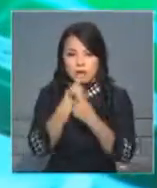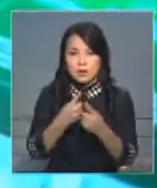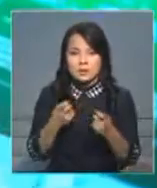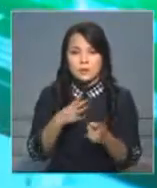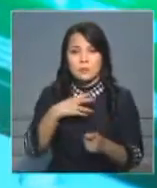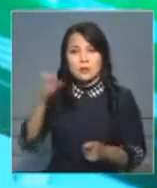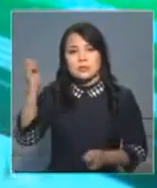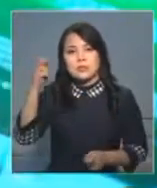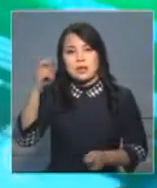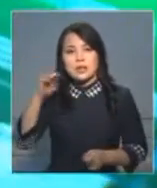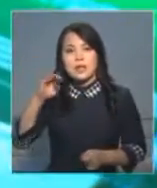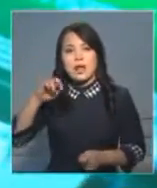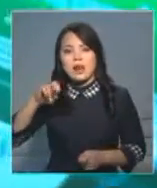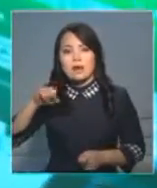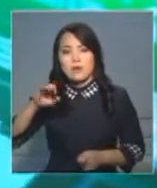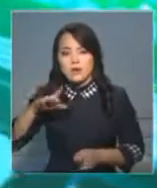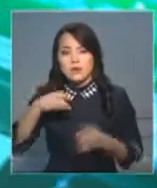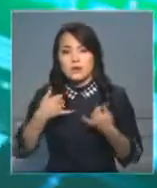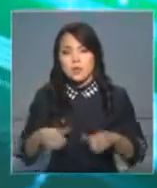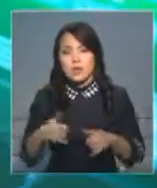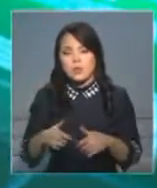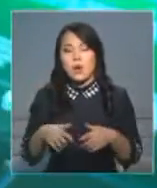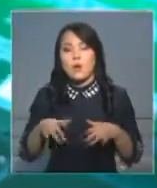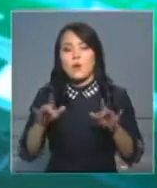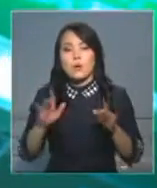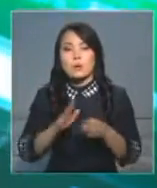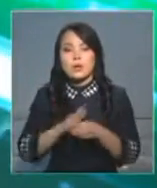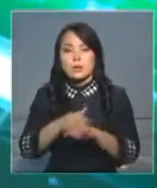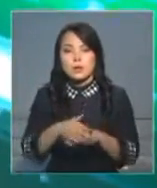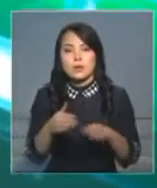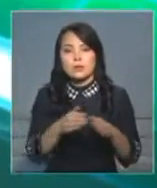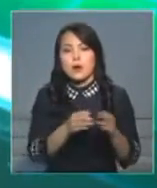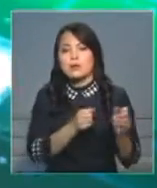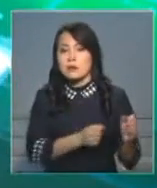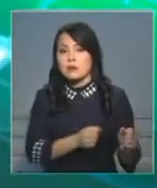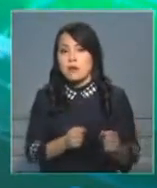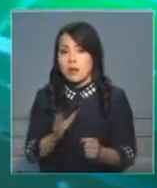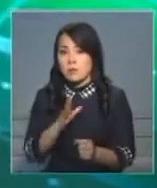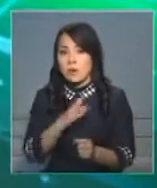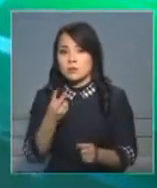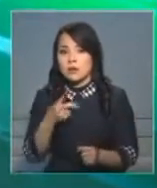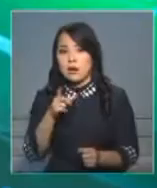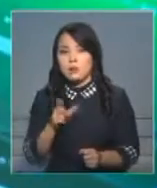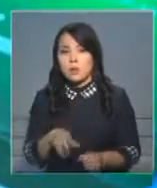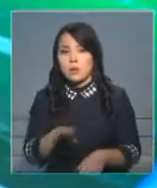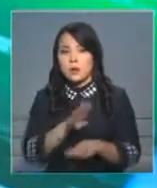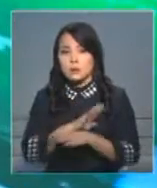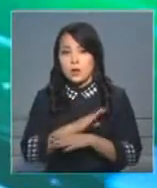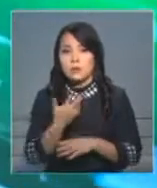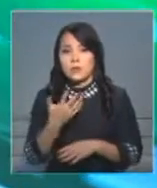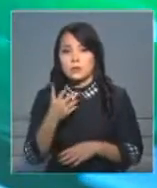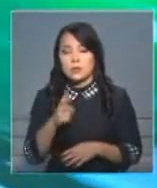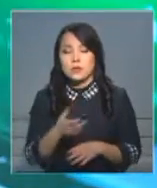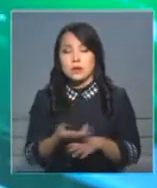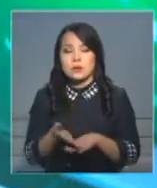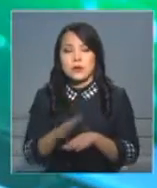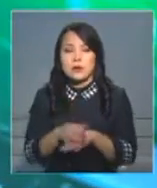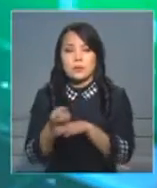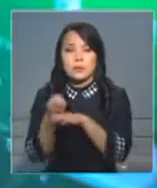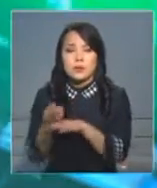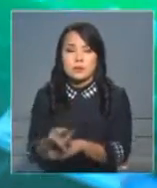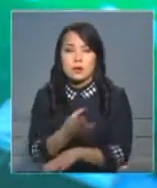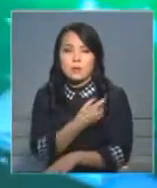тал түсте Тель-Авивтегі дәмхананың қонақтарына оқ атылды. Шабуыл салдарынан екі адам көз жұмып, бесеуі ауруханада